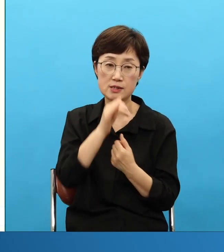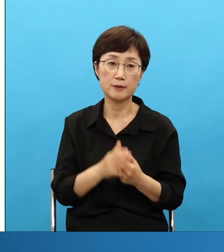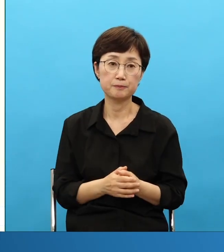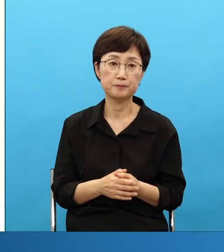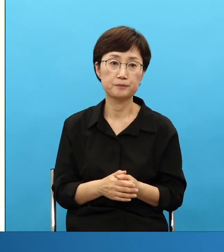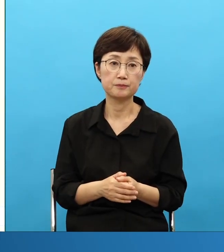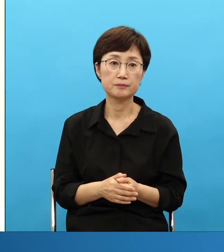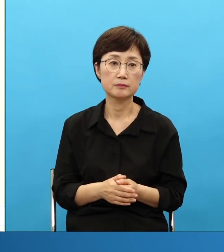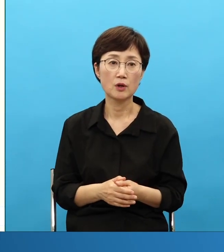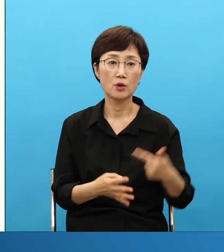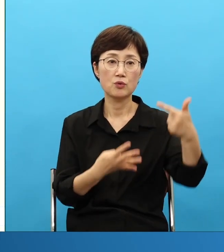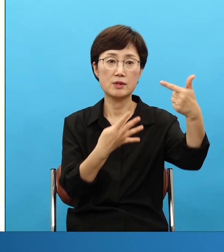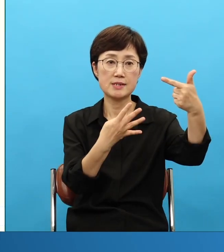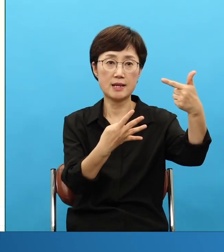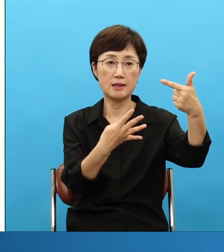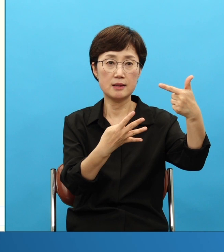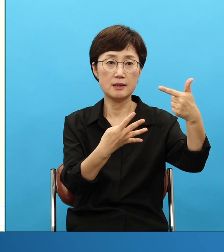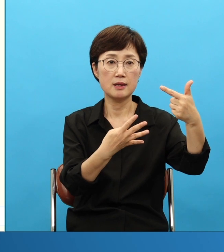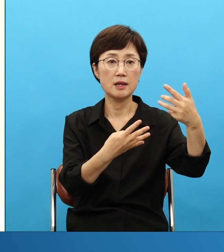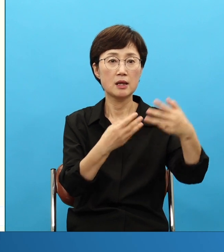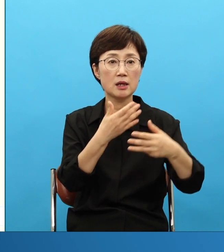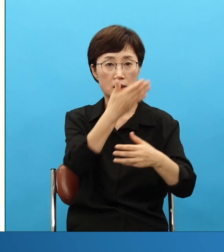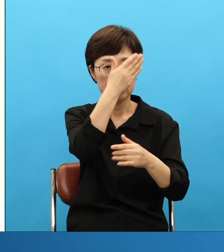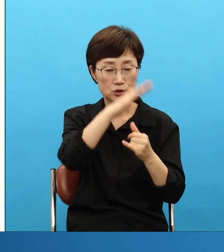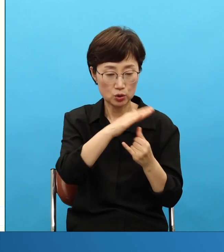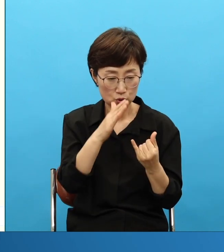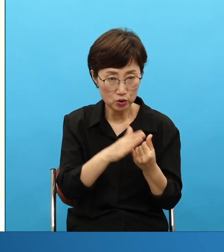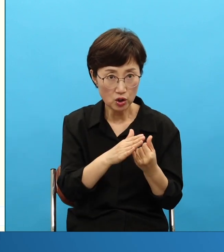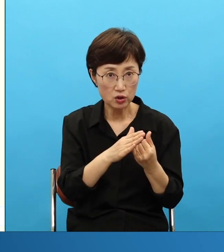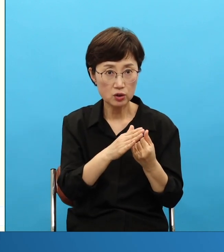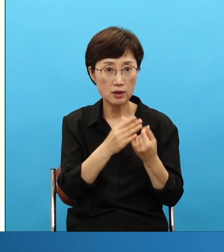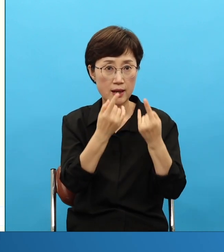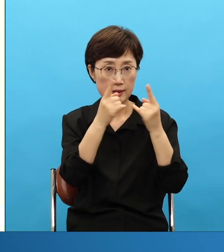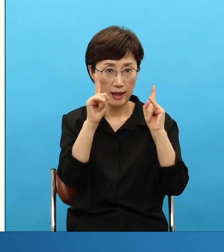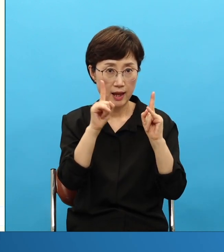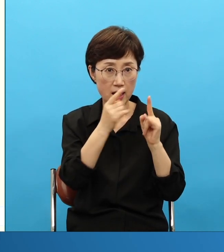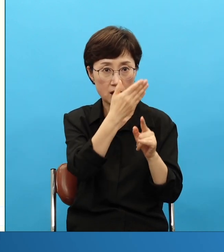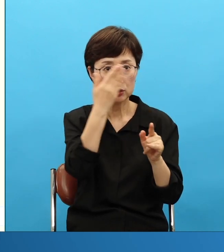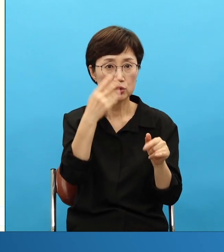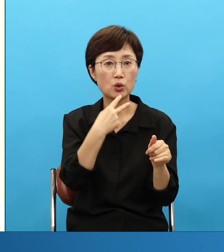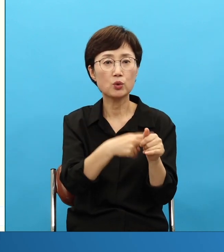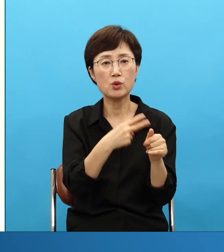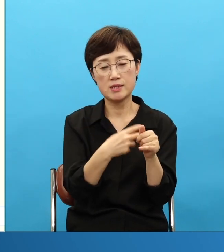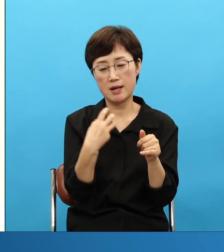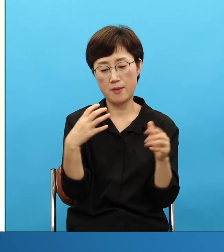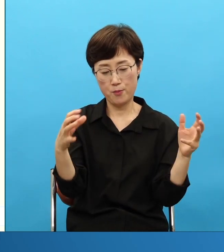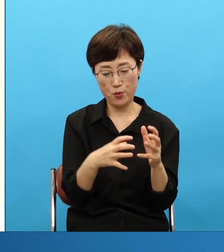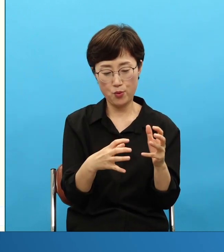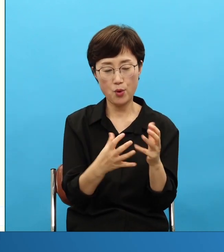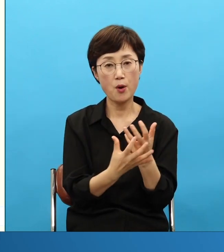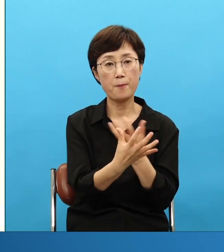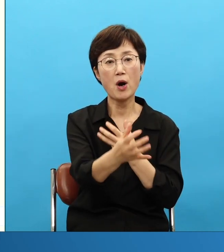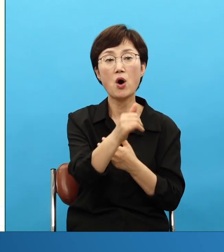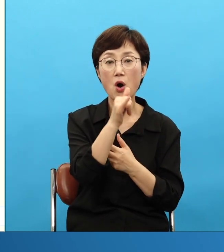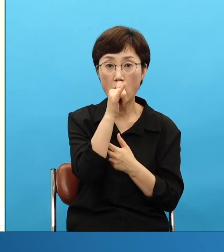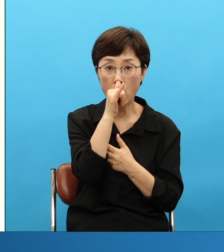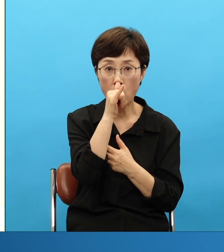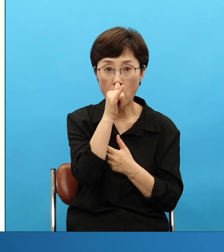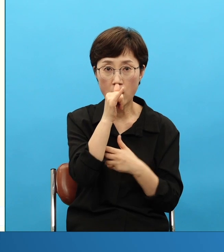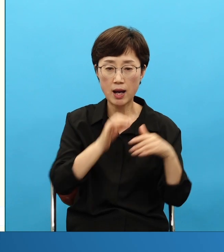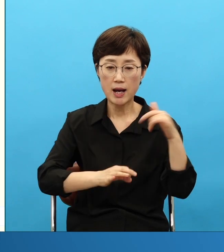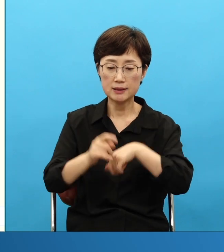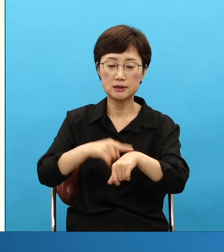먼저 청소년, 대학 청년사역자 및 교사강습회가 6월 4일 덕평 RUTC에서 열리며 1강이